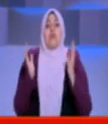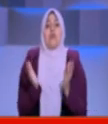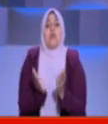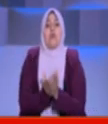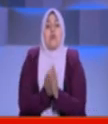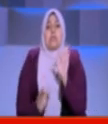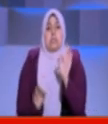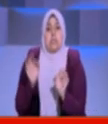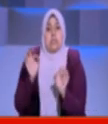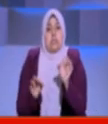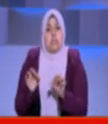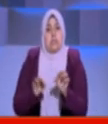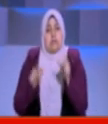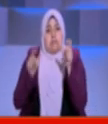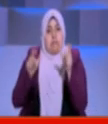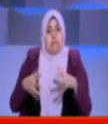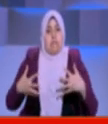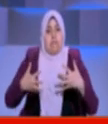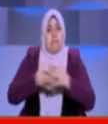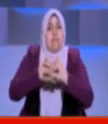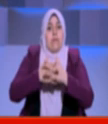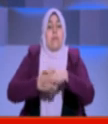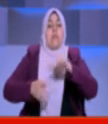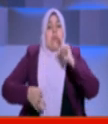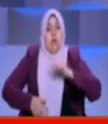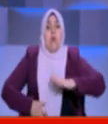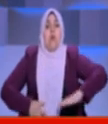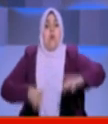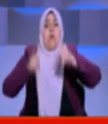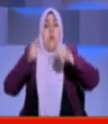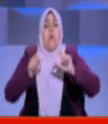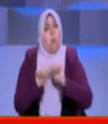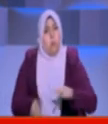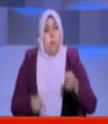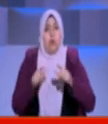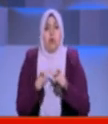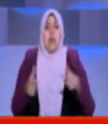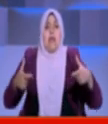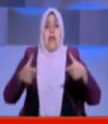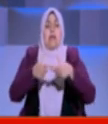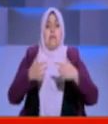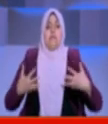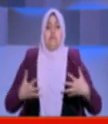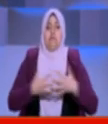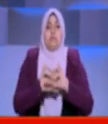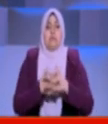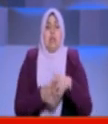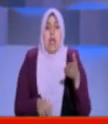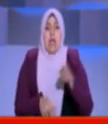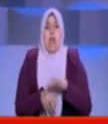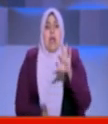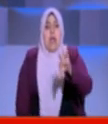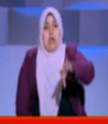الأساسية، وتوافقت القوى الوطنية والاجتماعية على اختيار